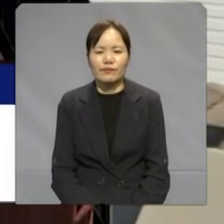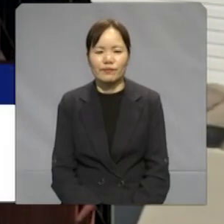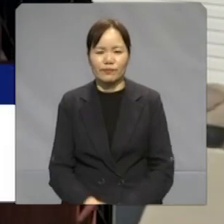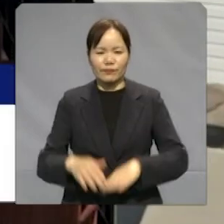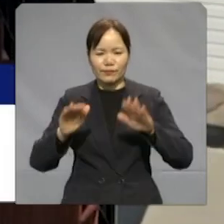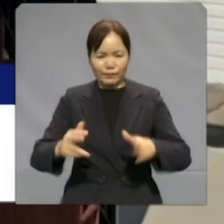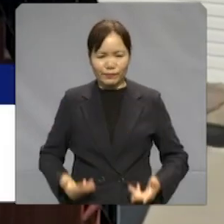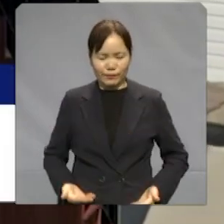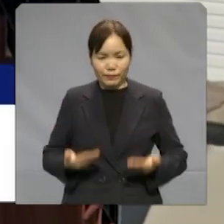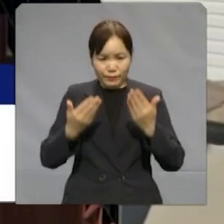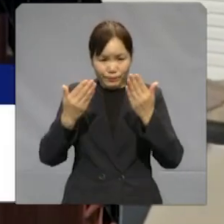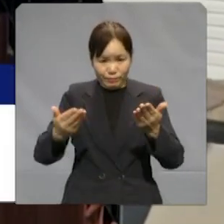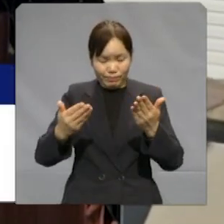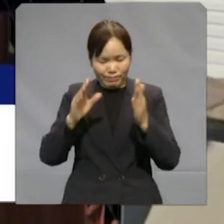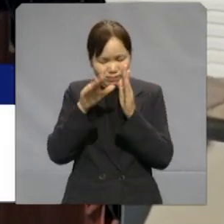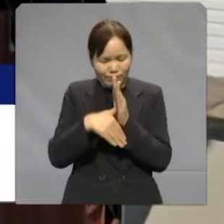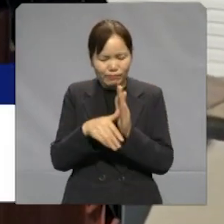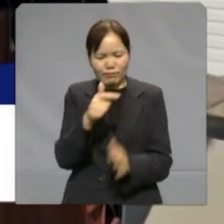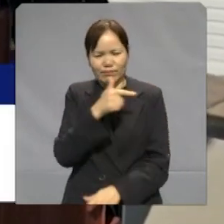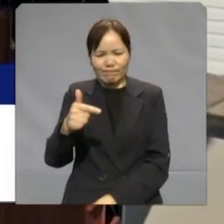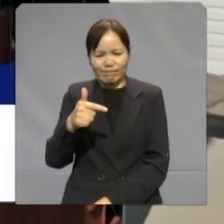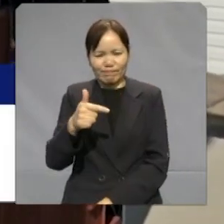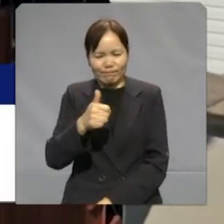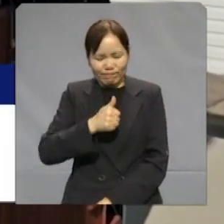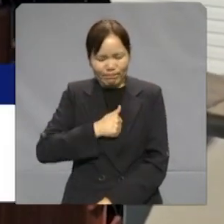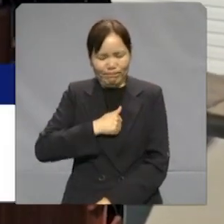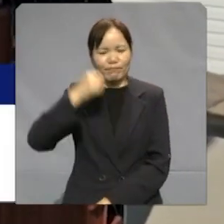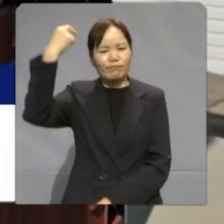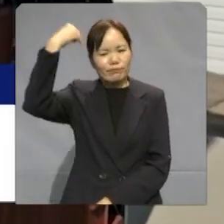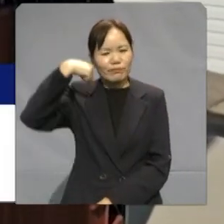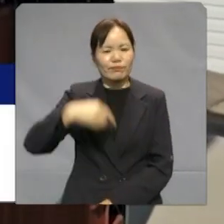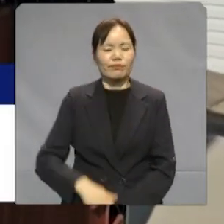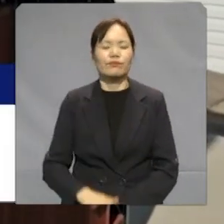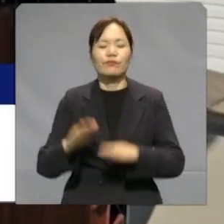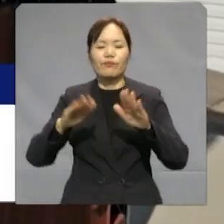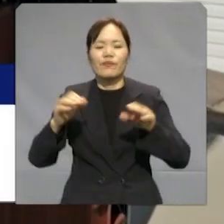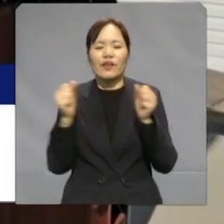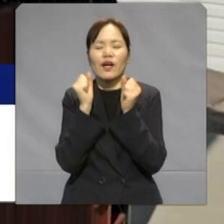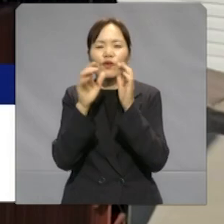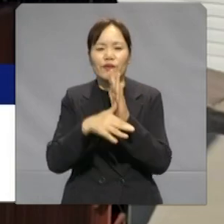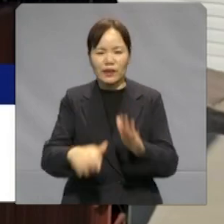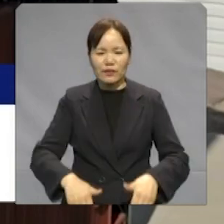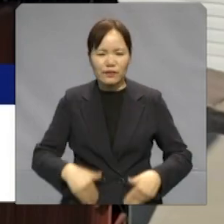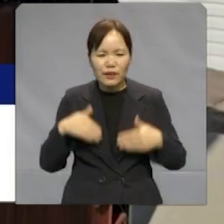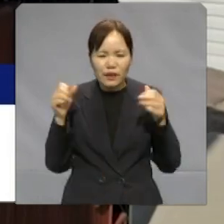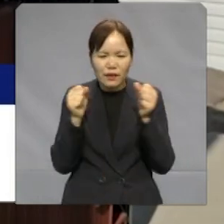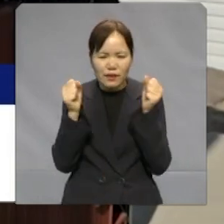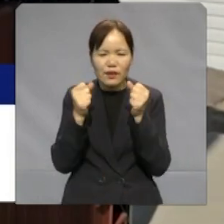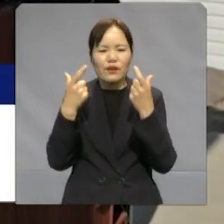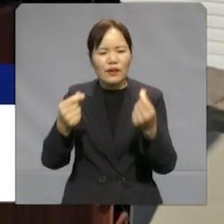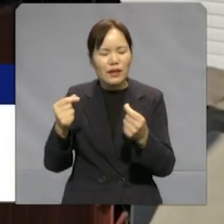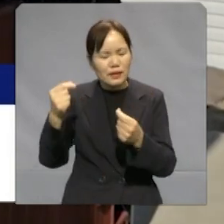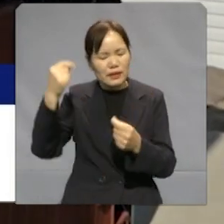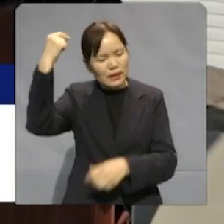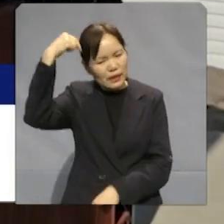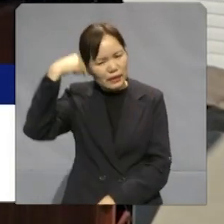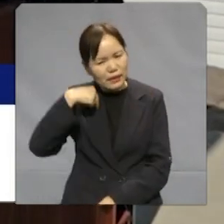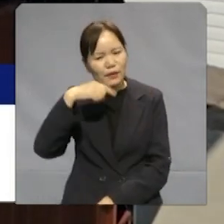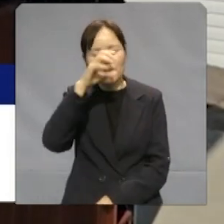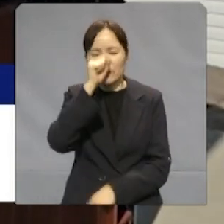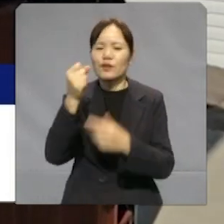오늘 이 봉사활동을 하면서 참 뿌듯함을 느꼈습니다. 올겨울에도 따뜻한 겨울을